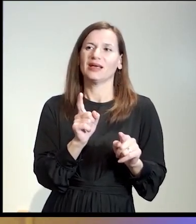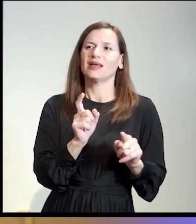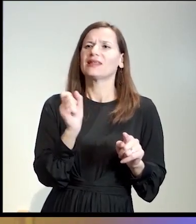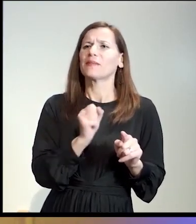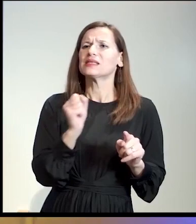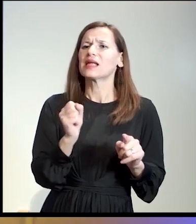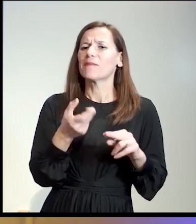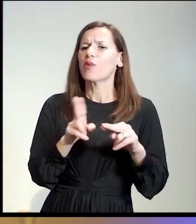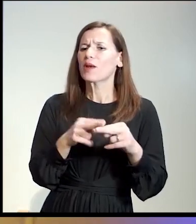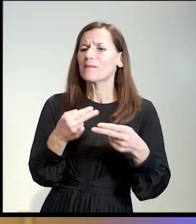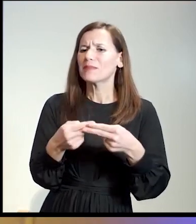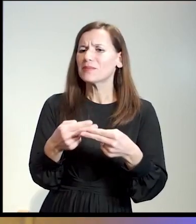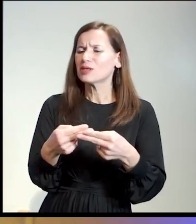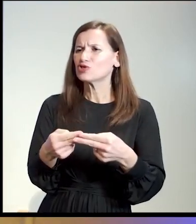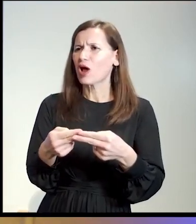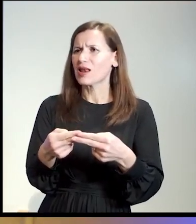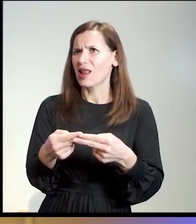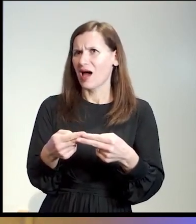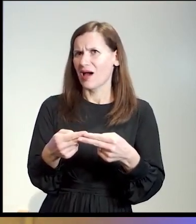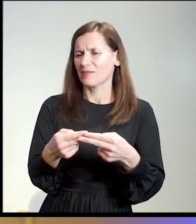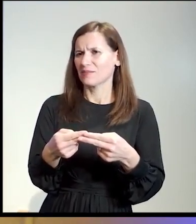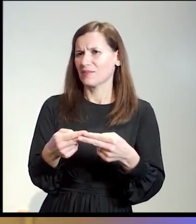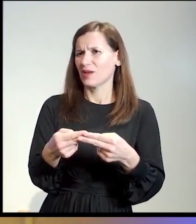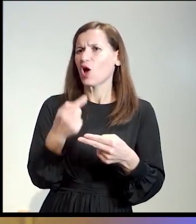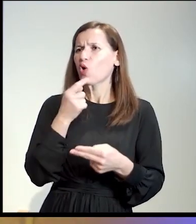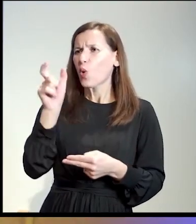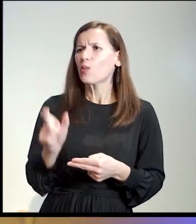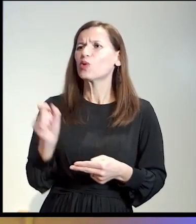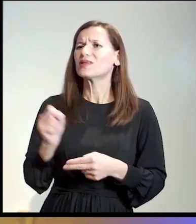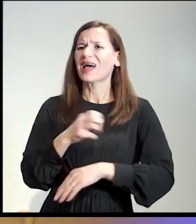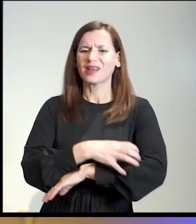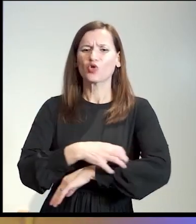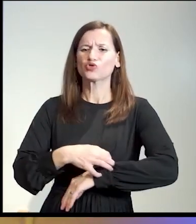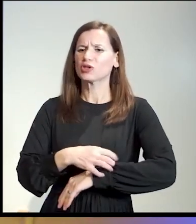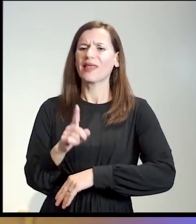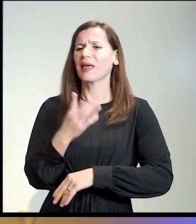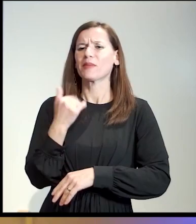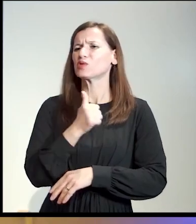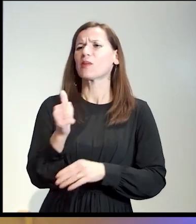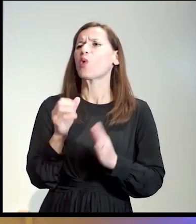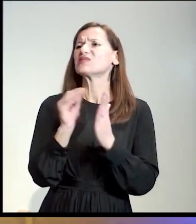konju in da revščina ne bi bila samo statistični pojem. Hvala lepa.